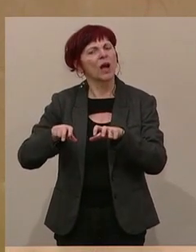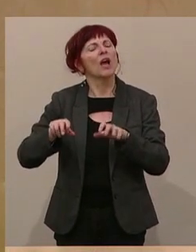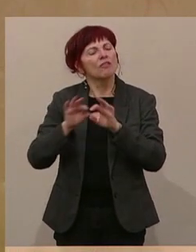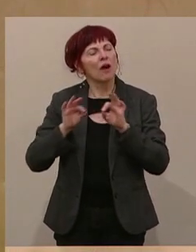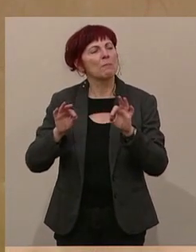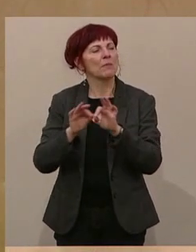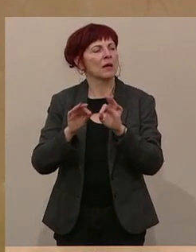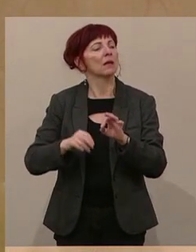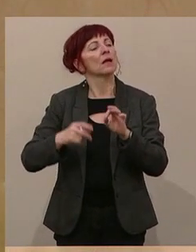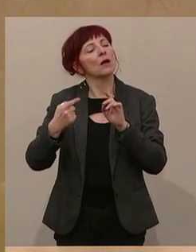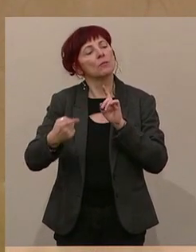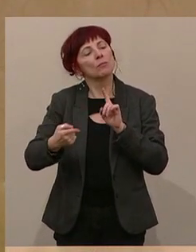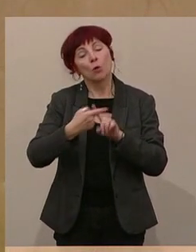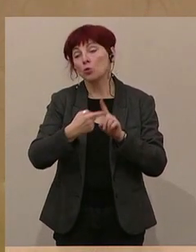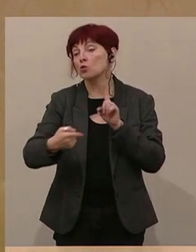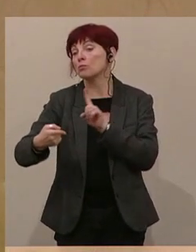Wählern.